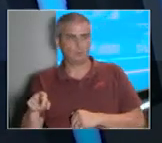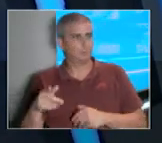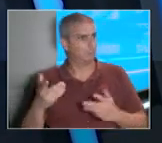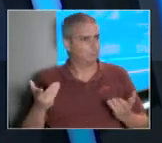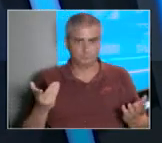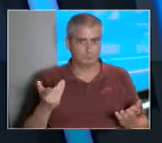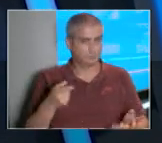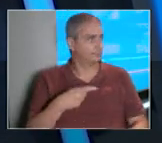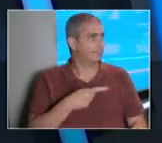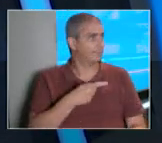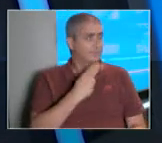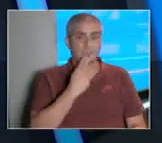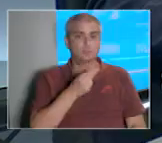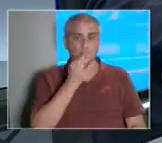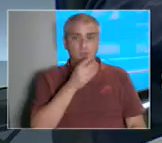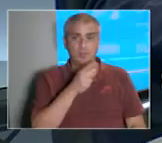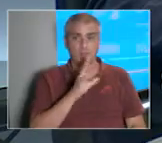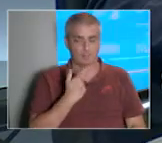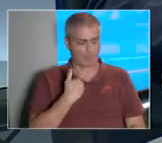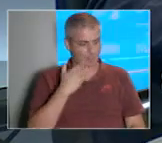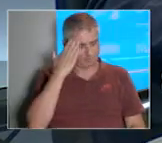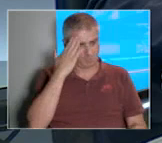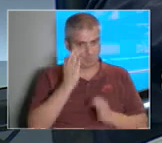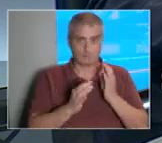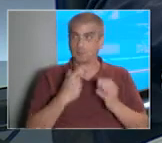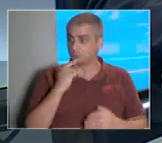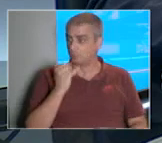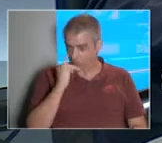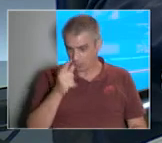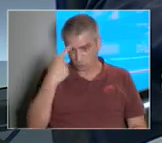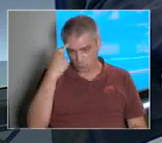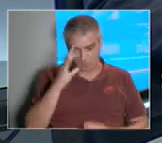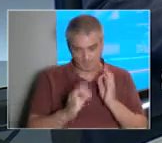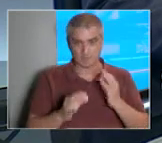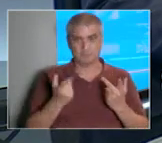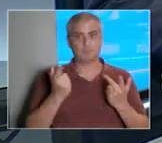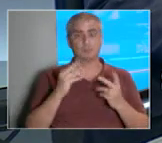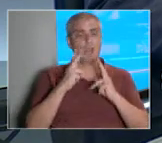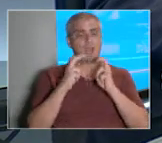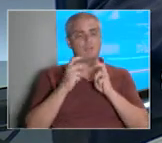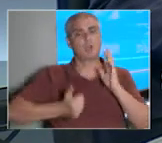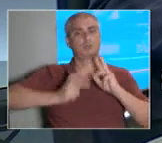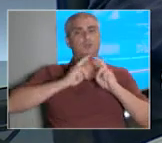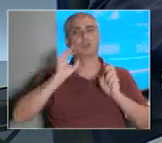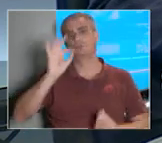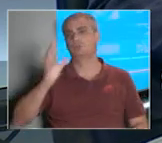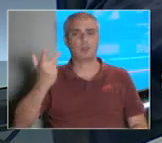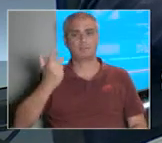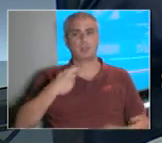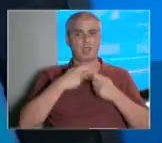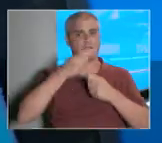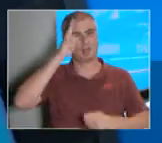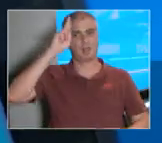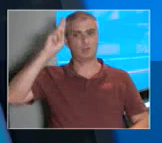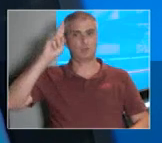אגב, היום... אם מותר, התשובה לשאלה שלו, מה, אני מצוי בפרטים? התשובה, כן, הוא מצוי בפרטים, כשמדובר בערים שראשי הערים שלהם הם חברי